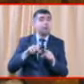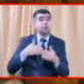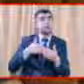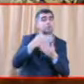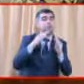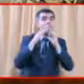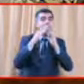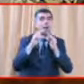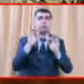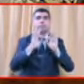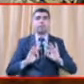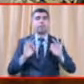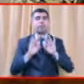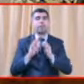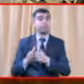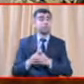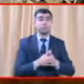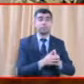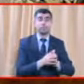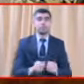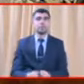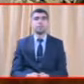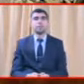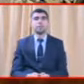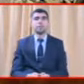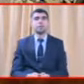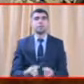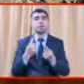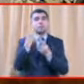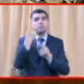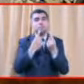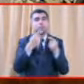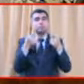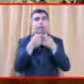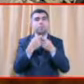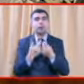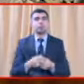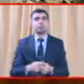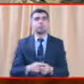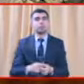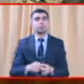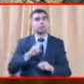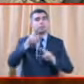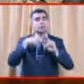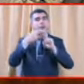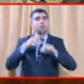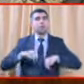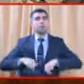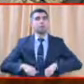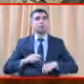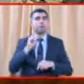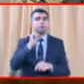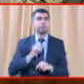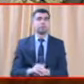شكرا السيدة النائبة المحترمة. هل من تعقيب إضافي؟ الكلمة للسيدة الوزيرة فيما تبقى من